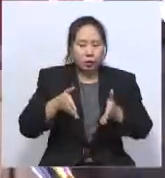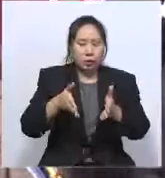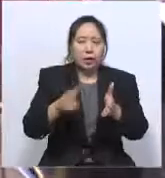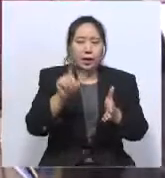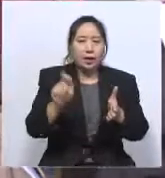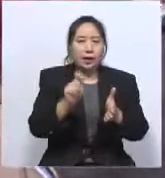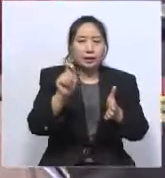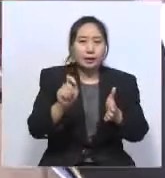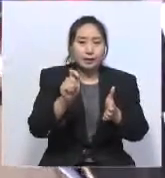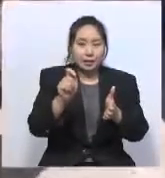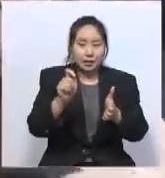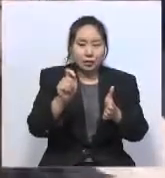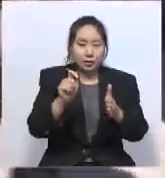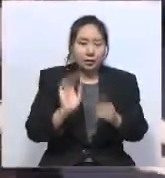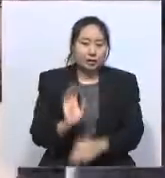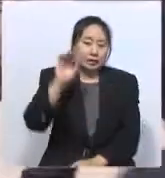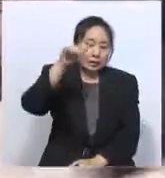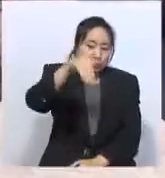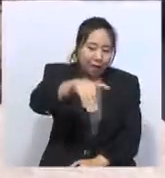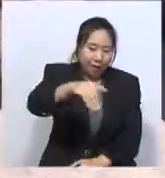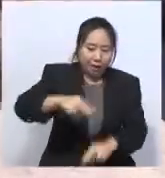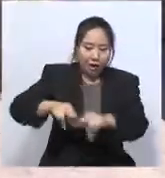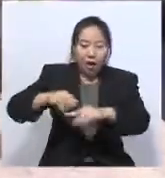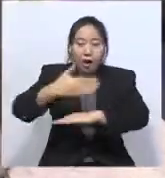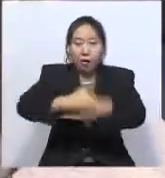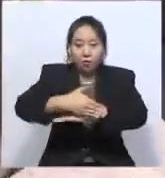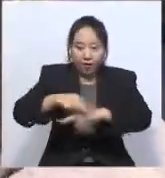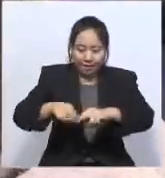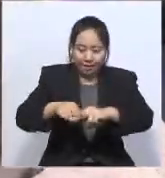ชียบริเวณสะพานข้ามทางรถไฟบ้านม้านะ